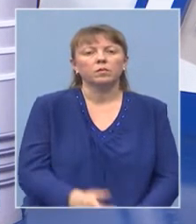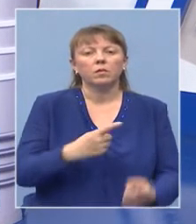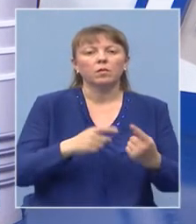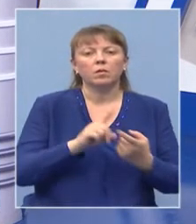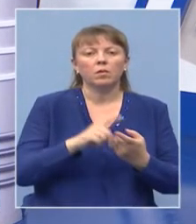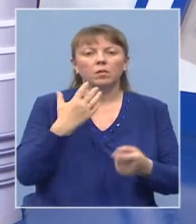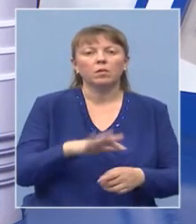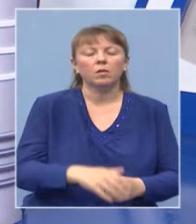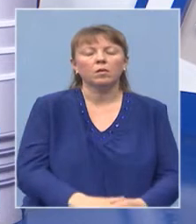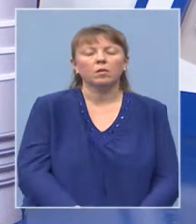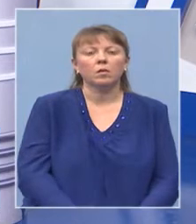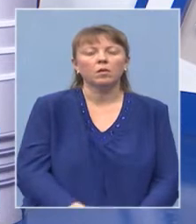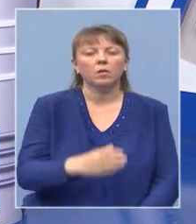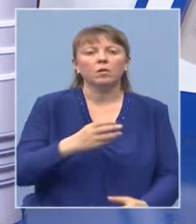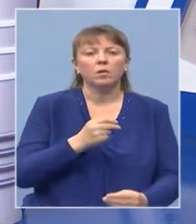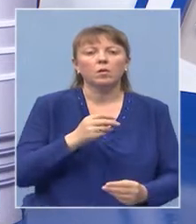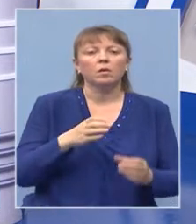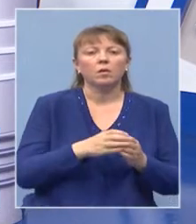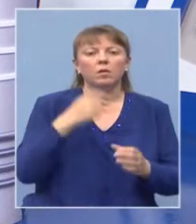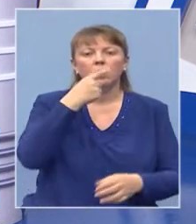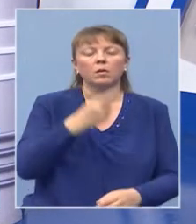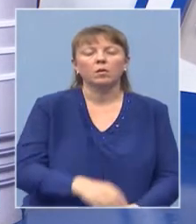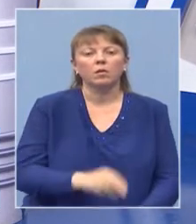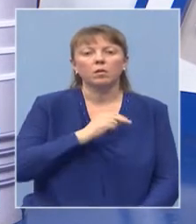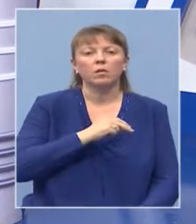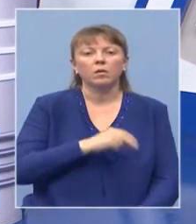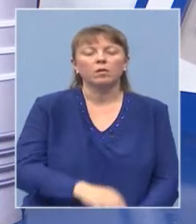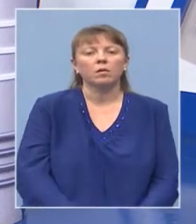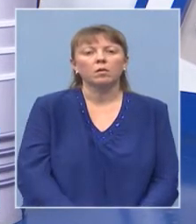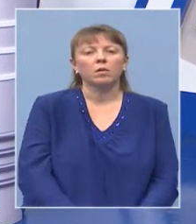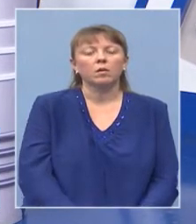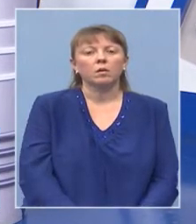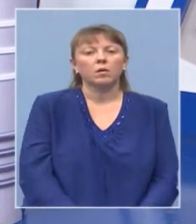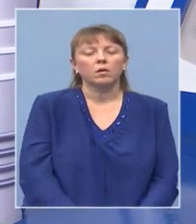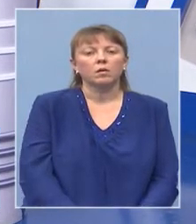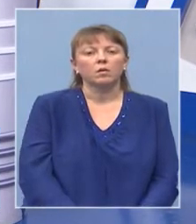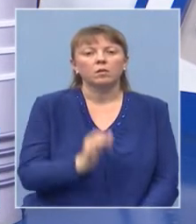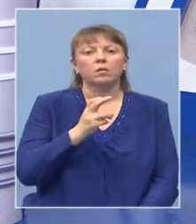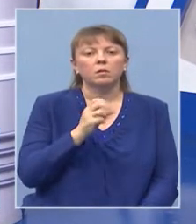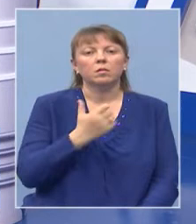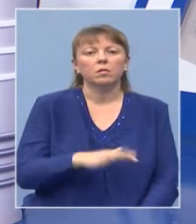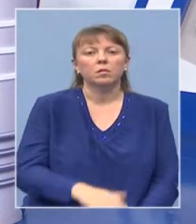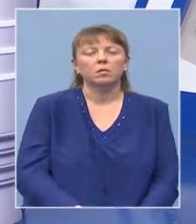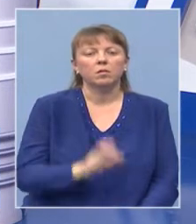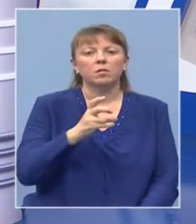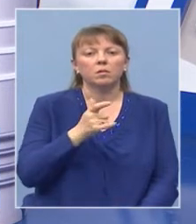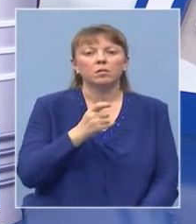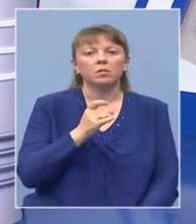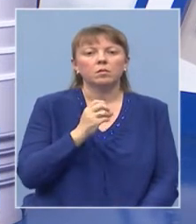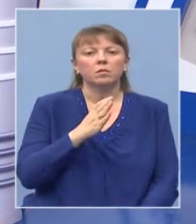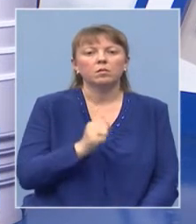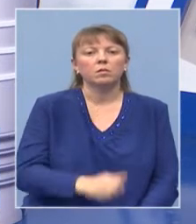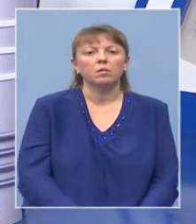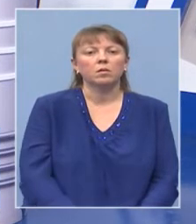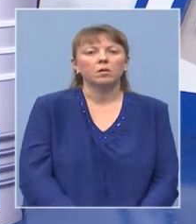связь, работаем с общественными организациями, в том числе с общественной организацией «Арба», с Гульмирой Аскаровной